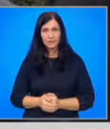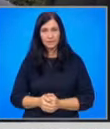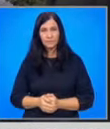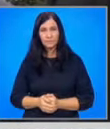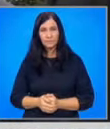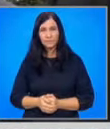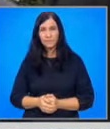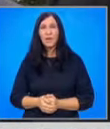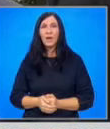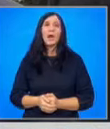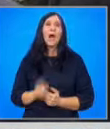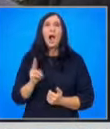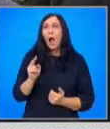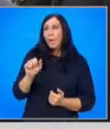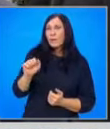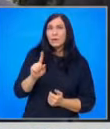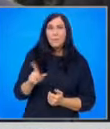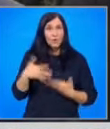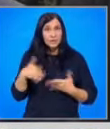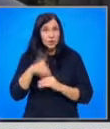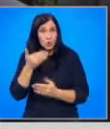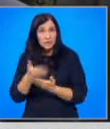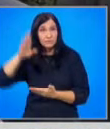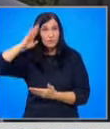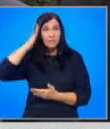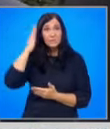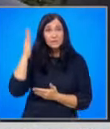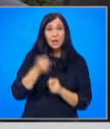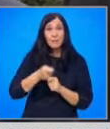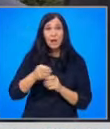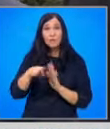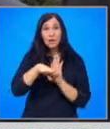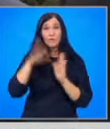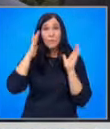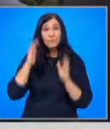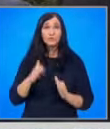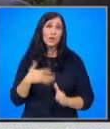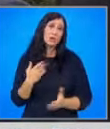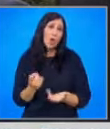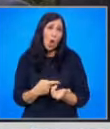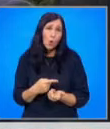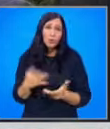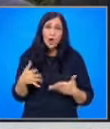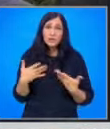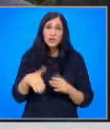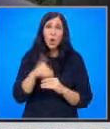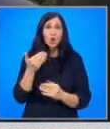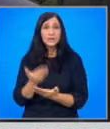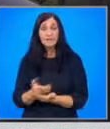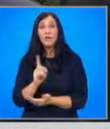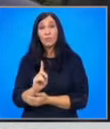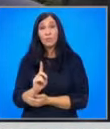Как партии могат да искат оставка на служебен министър? Да си направят редовно правителство и да си искат колкото искат оставки.